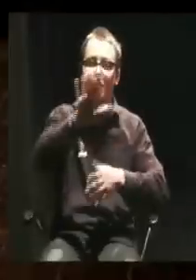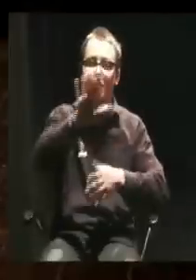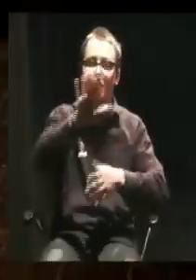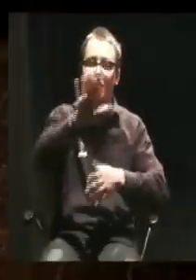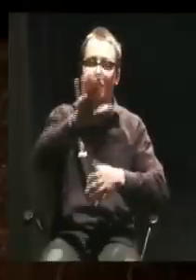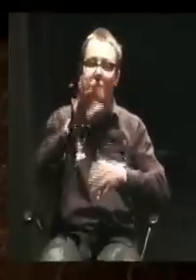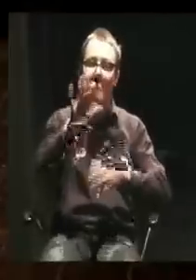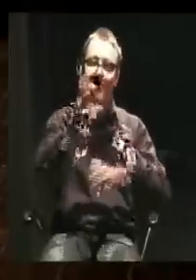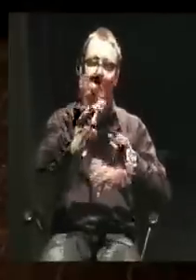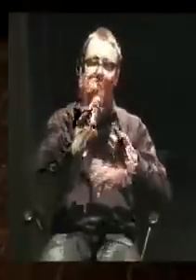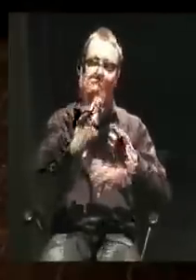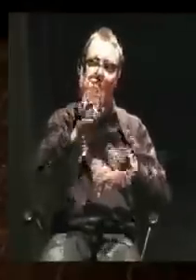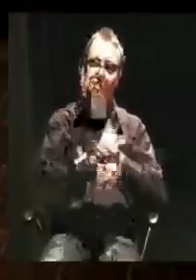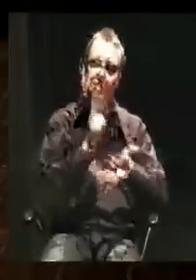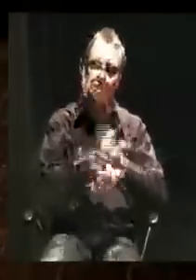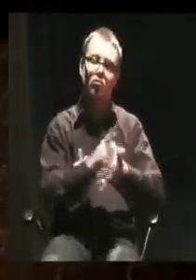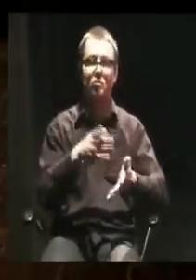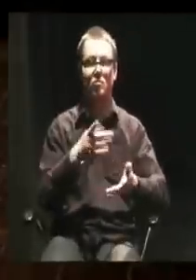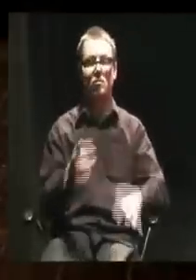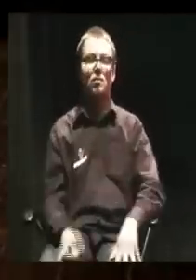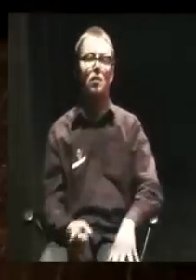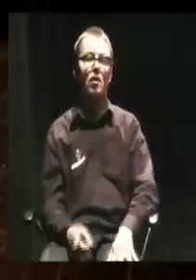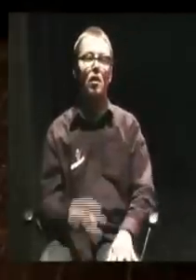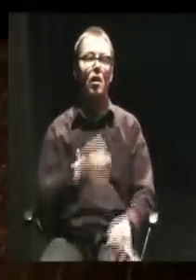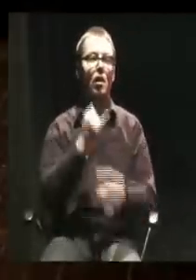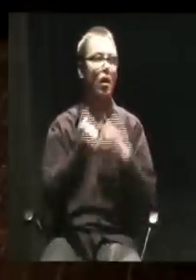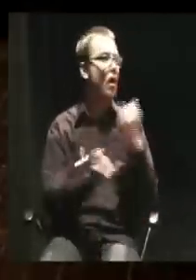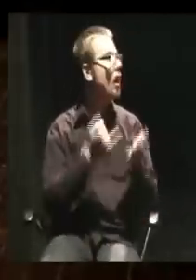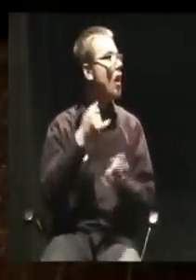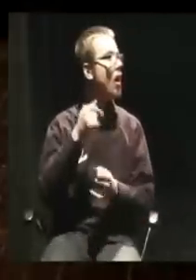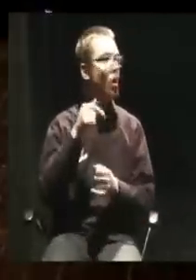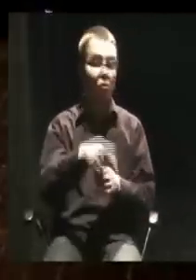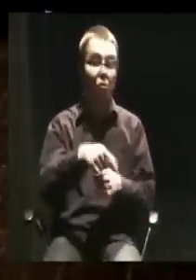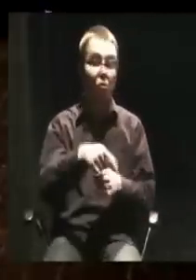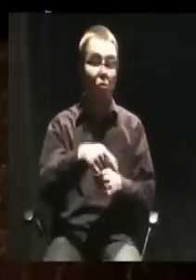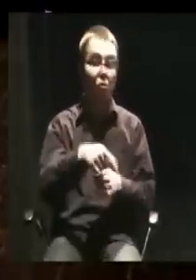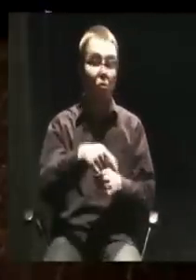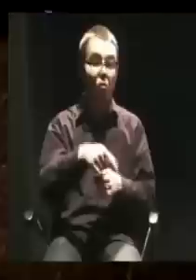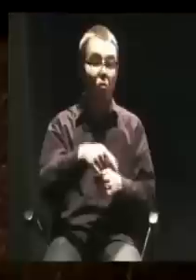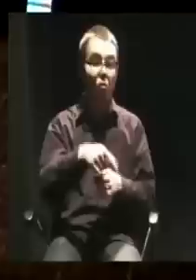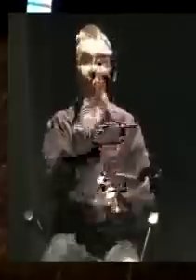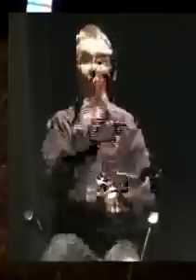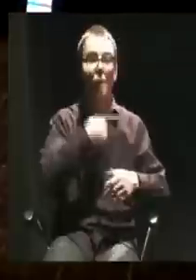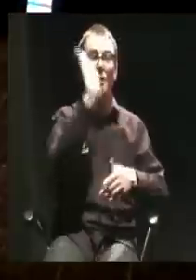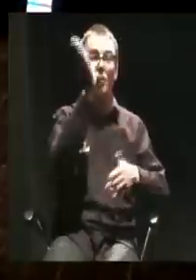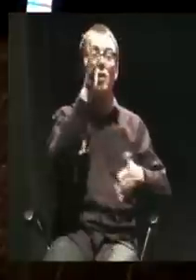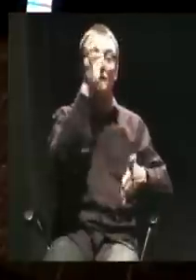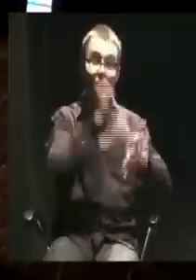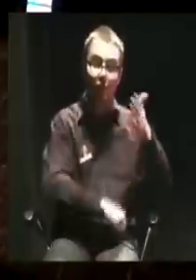niestandardowe. Jeżeli jest na sali policja, to później się nie zobaczymy, ale obiecajcie, że będziecie mnie odwiedzać w